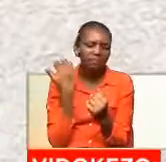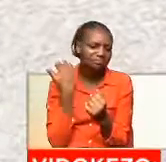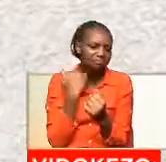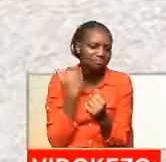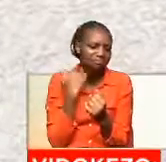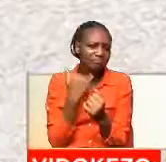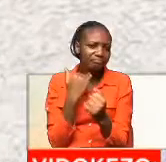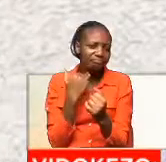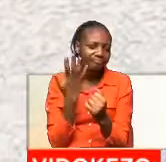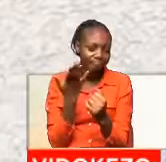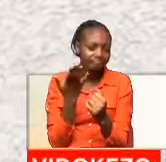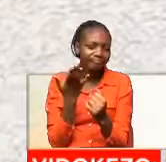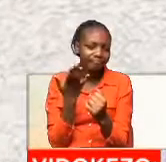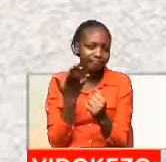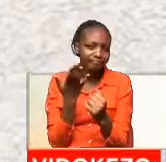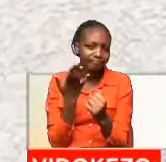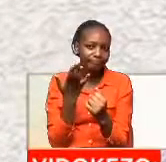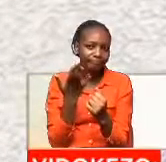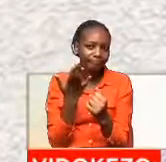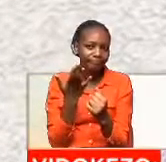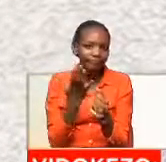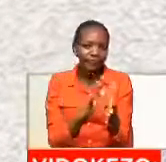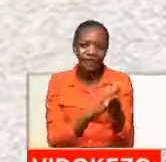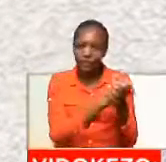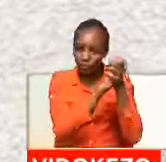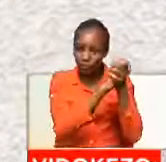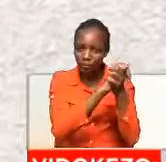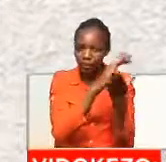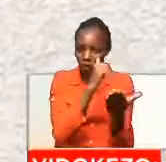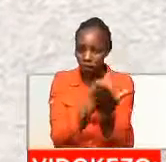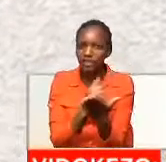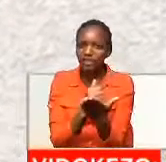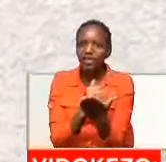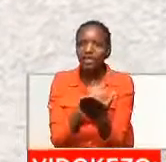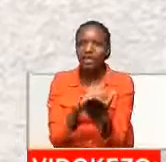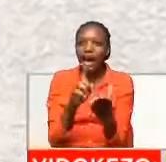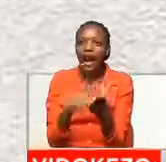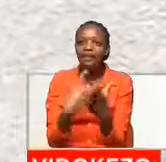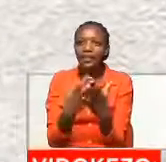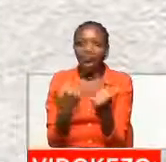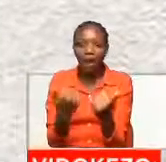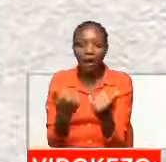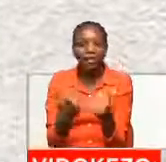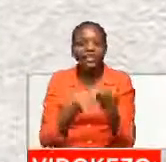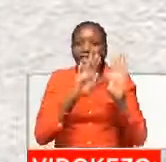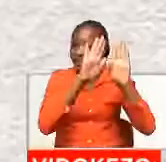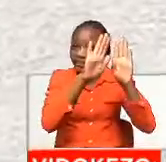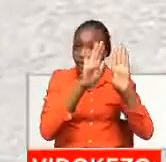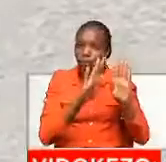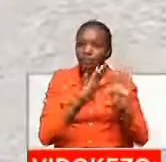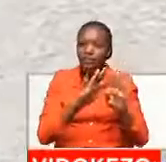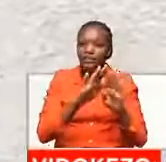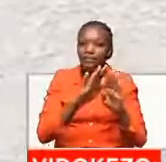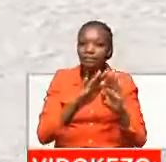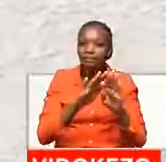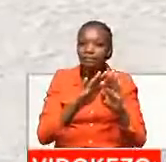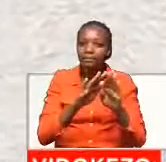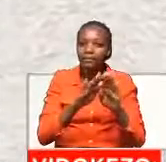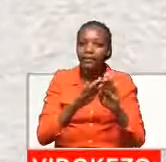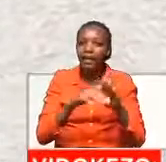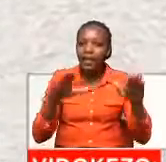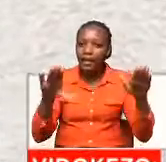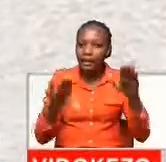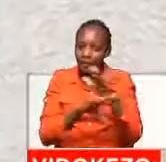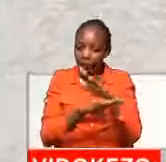ama ukora katika ofisi ya chama, na ndo hii ikakuwa ni muhimu kwamba lazima deputy